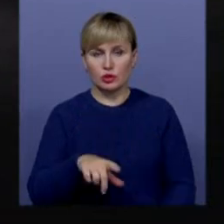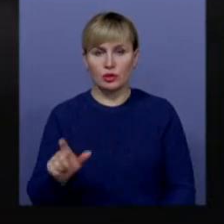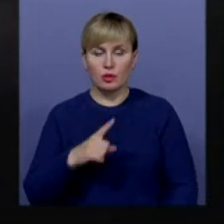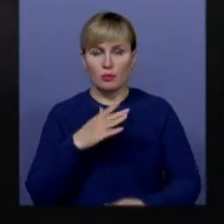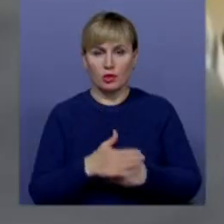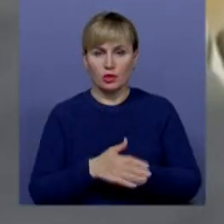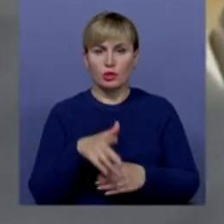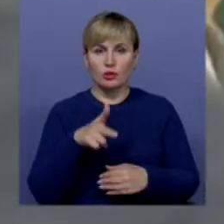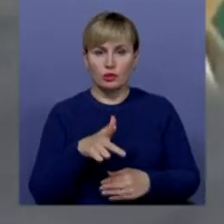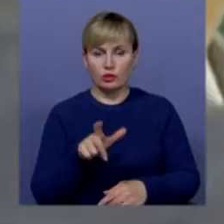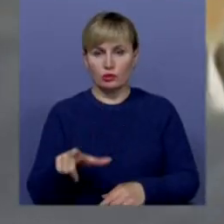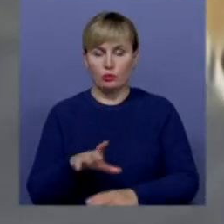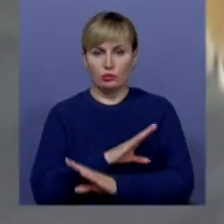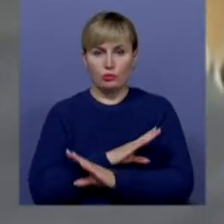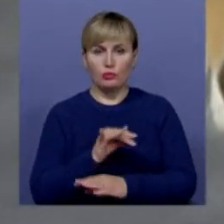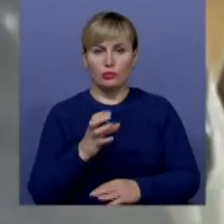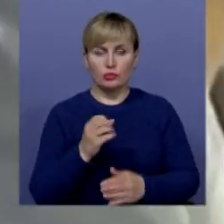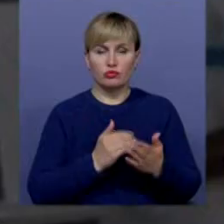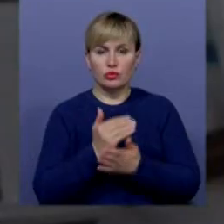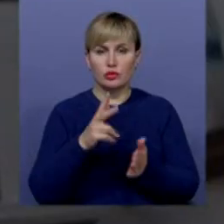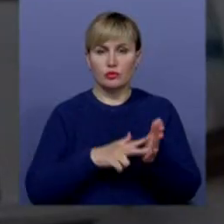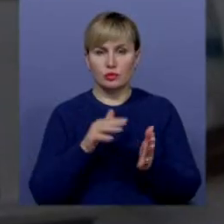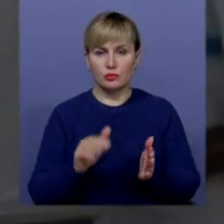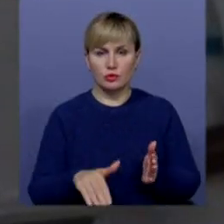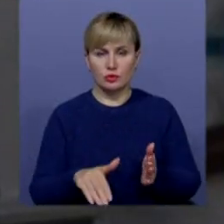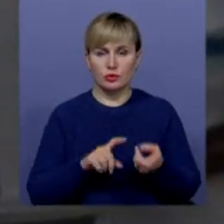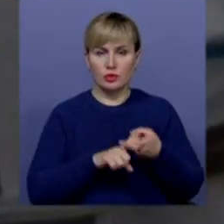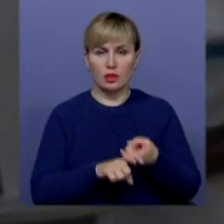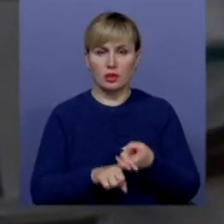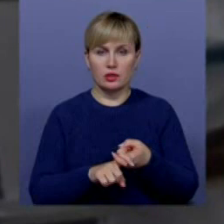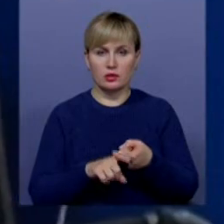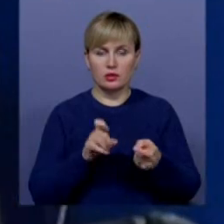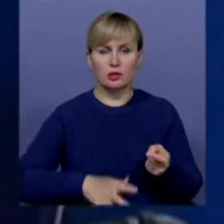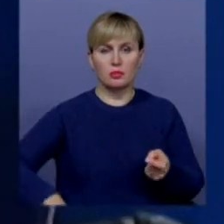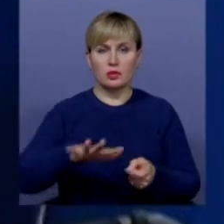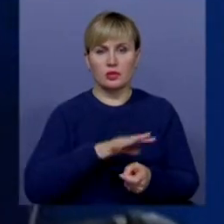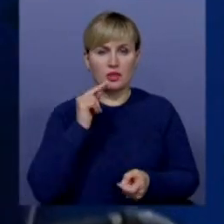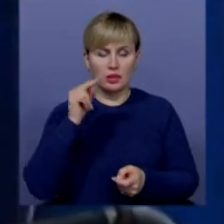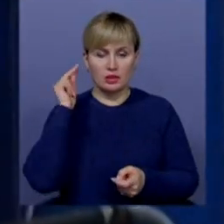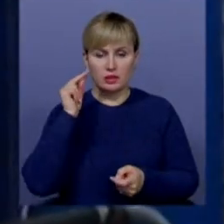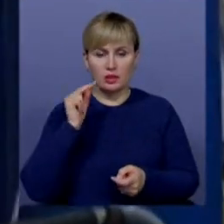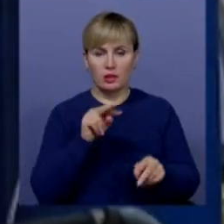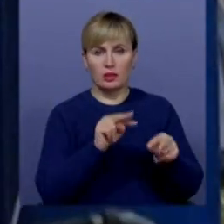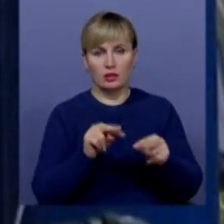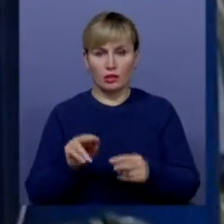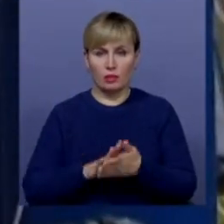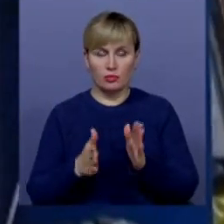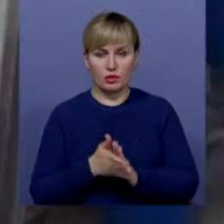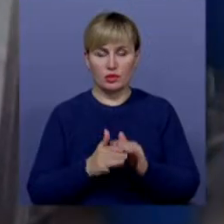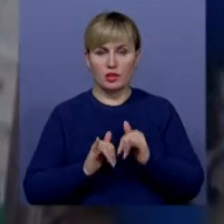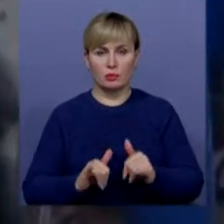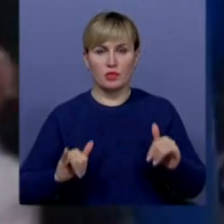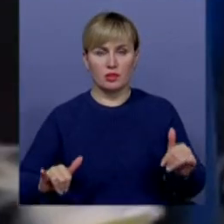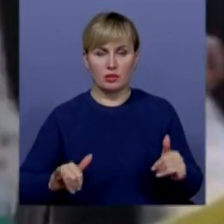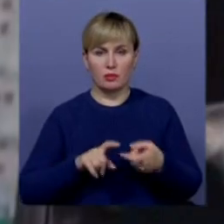Почти 3 тысячи скончались. Еще свыше 8 тысяч подхватили заразу за пределами КНР. Взять под контроль обстановку с